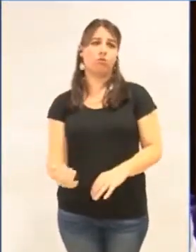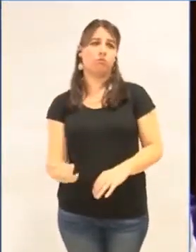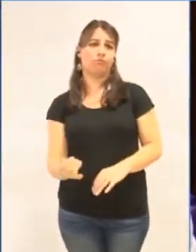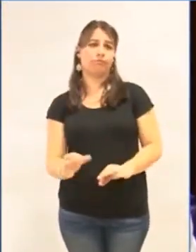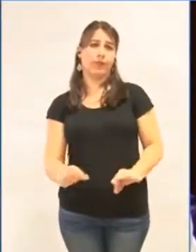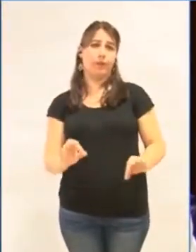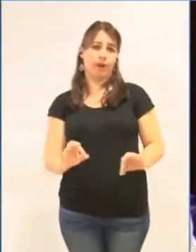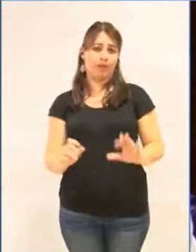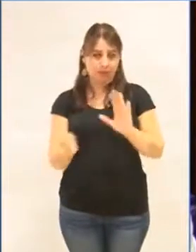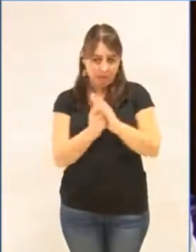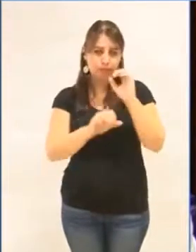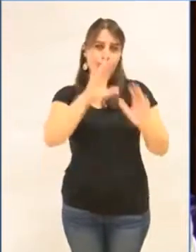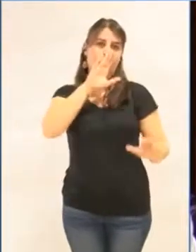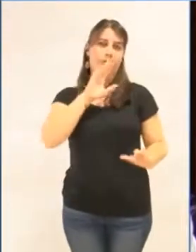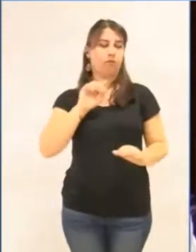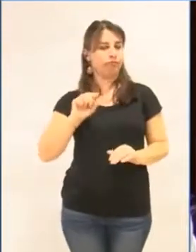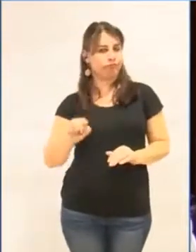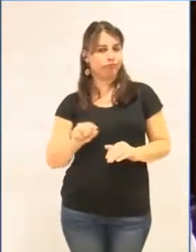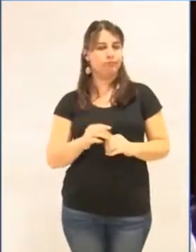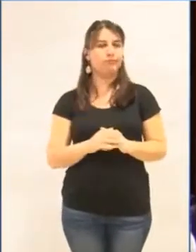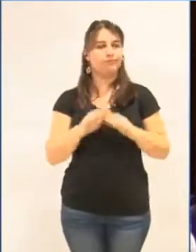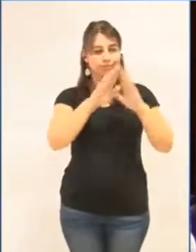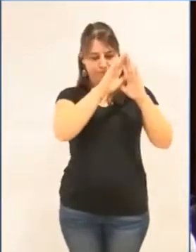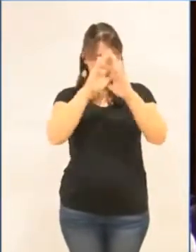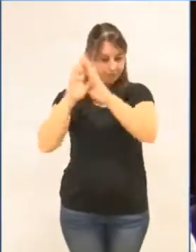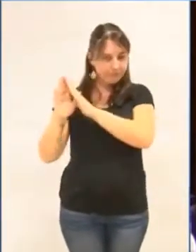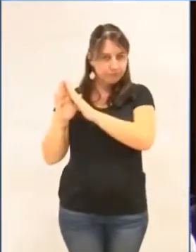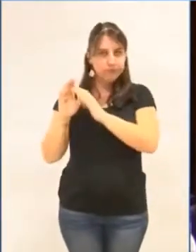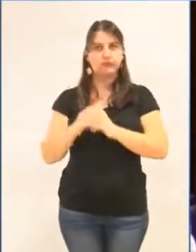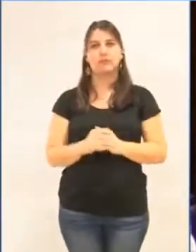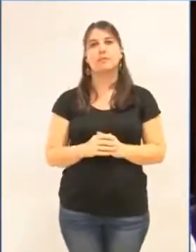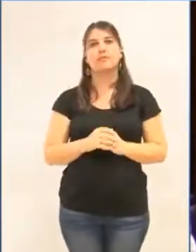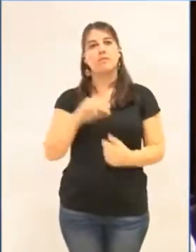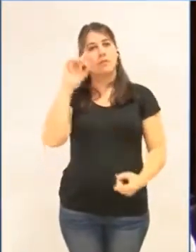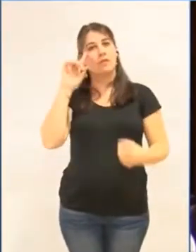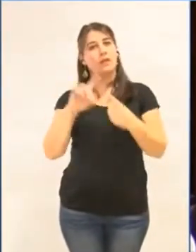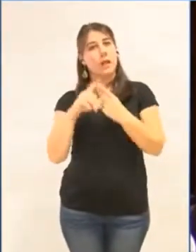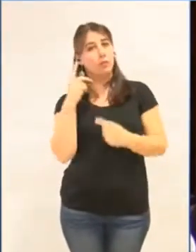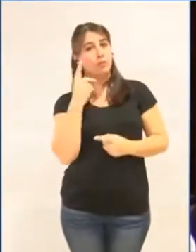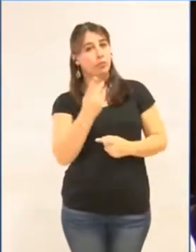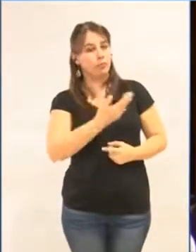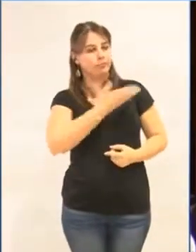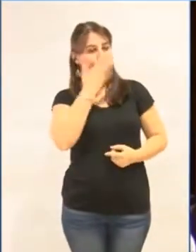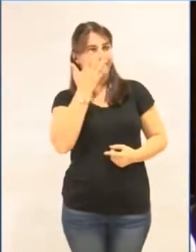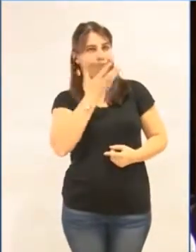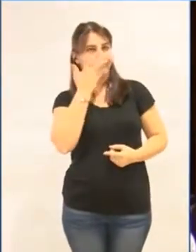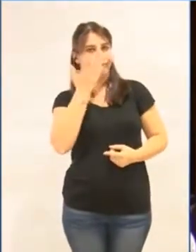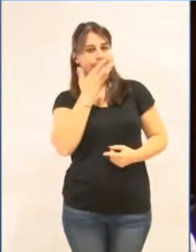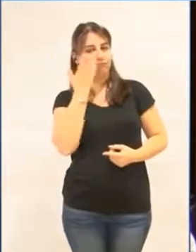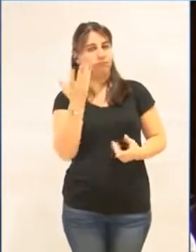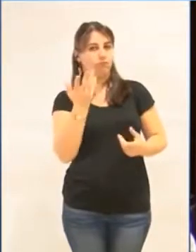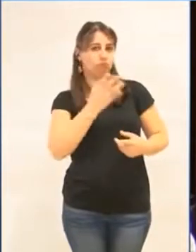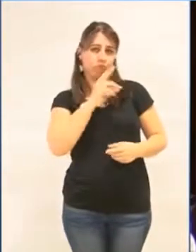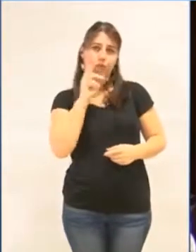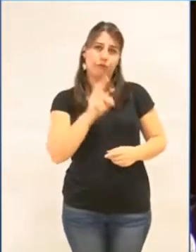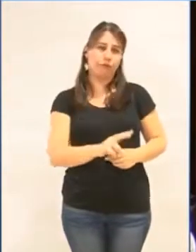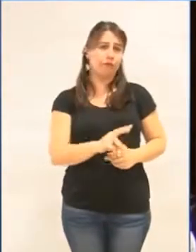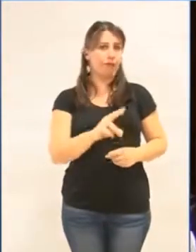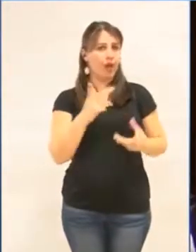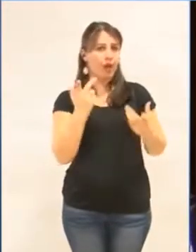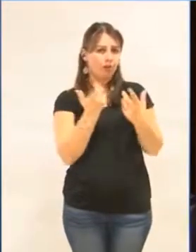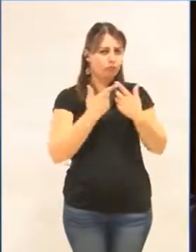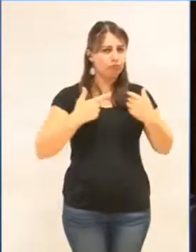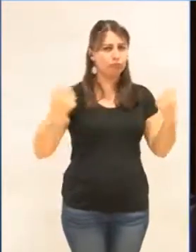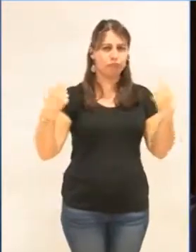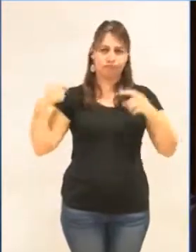point concerne aussi votre discours. Et cela a été dit de façon diverse